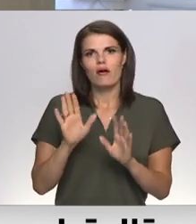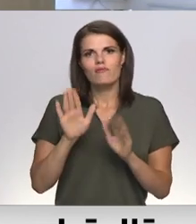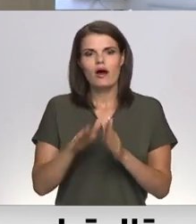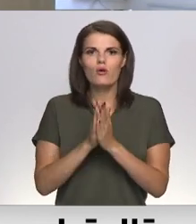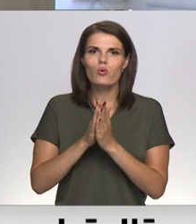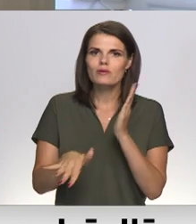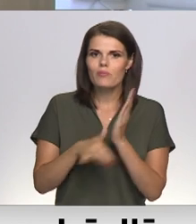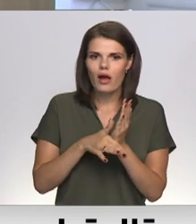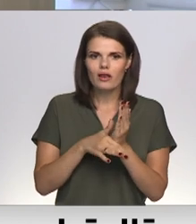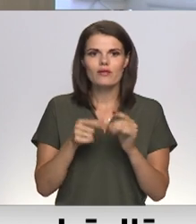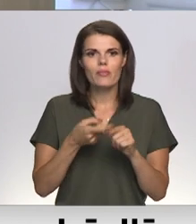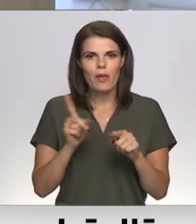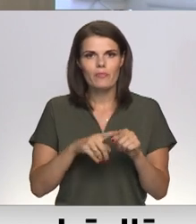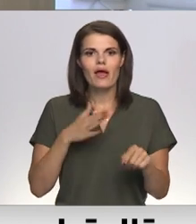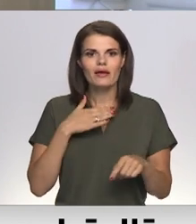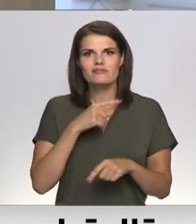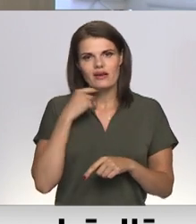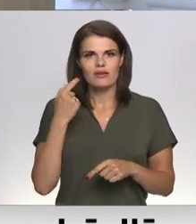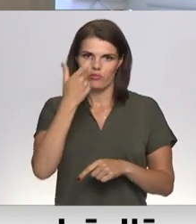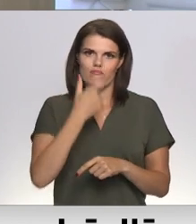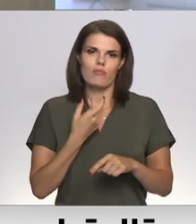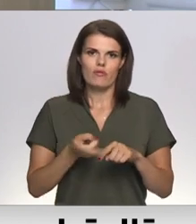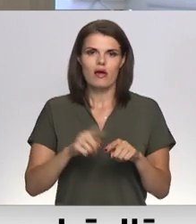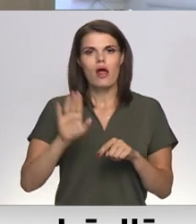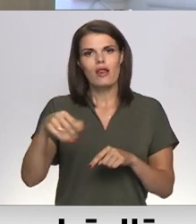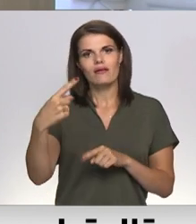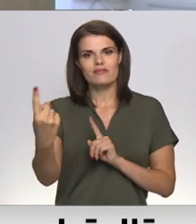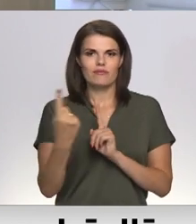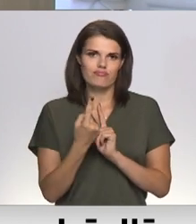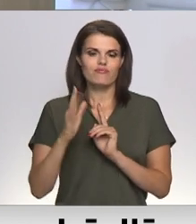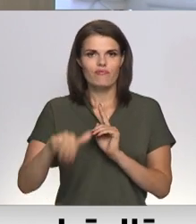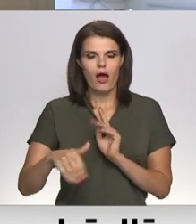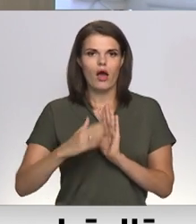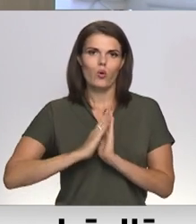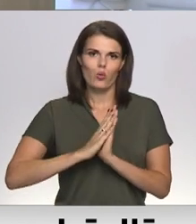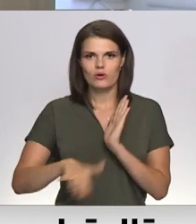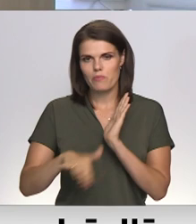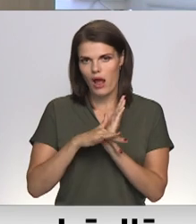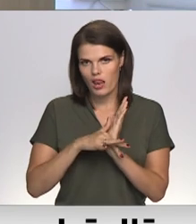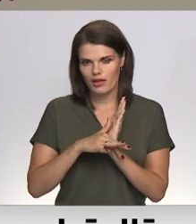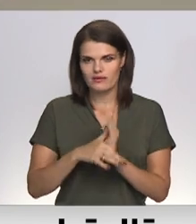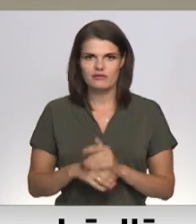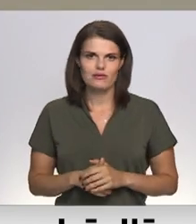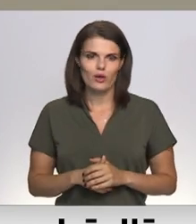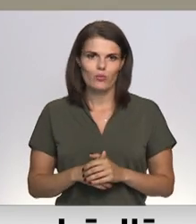uzprasīt palīdzību. Un tāpēc es gribu būt tas cilvēks priekš citiem jauniem cilvēkiem, kuriem tas ir nepieciešams.